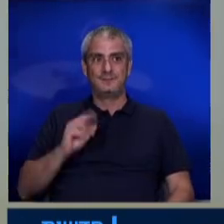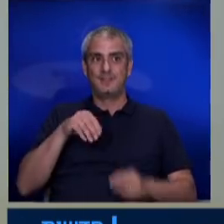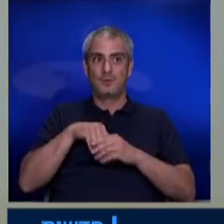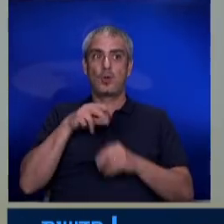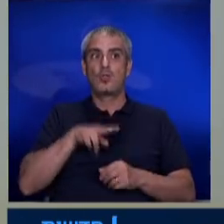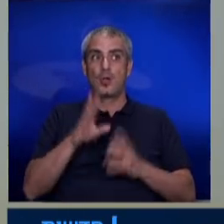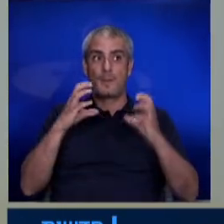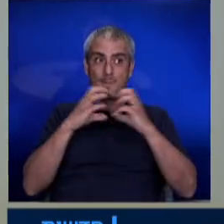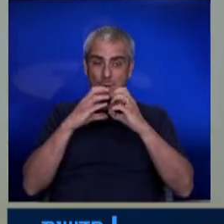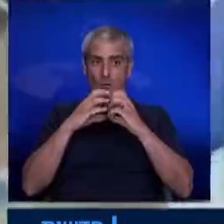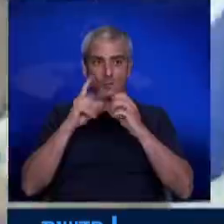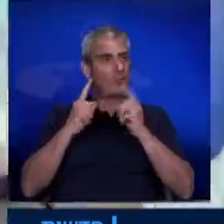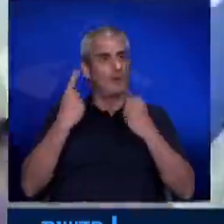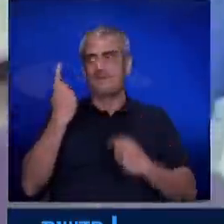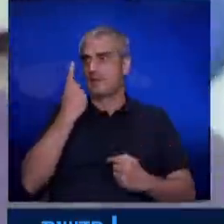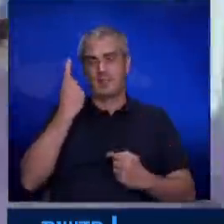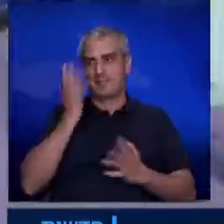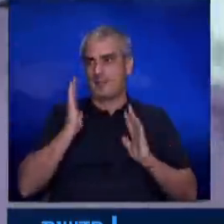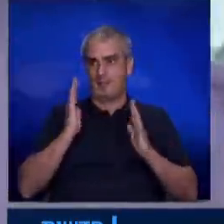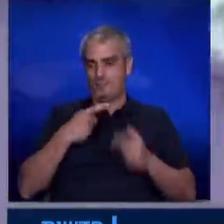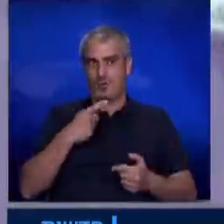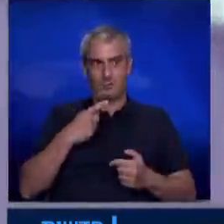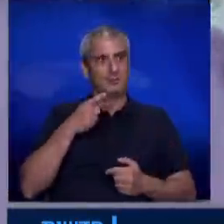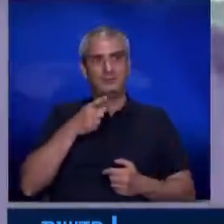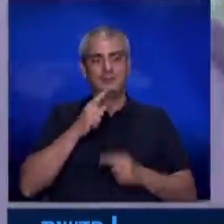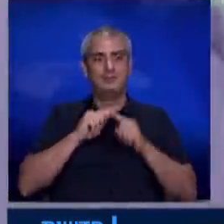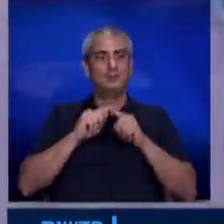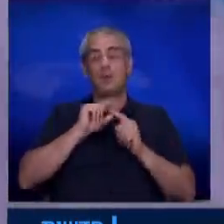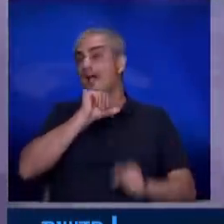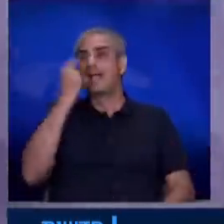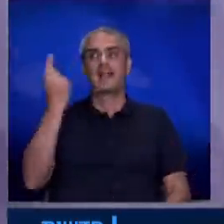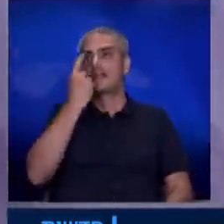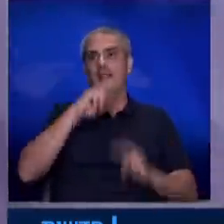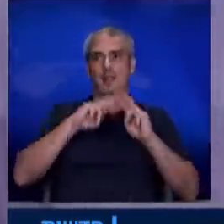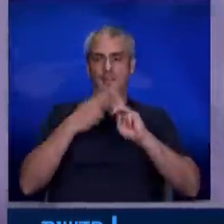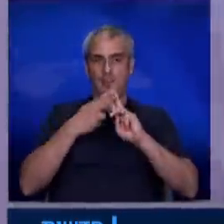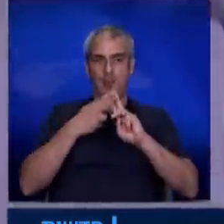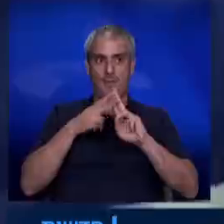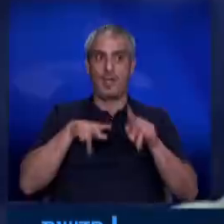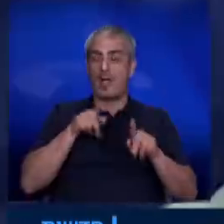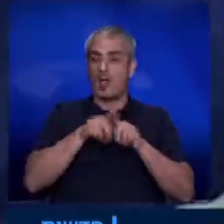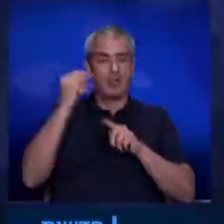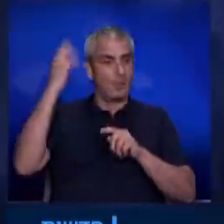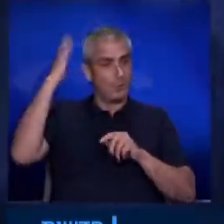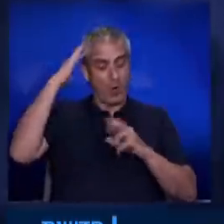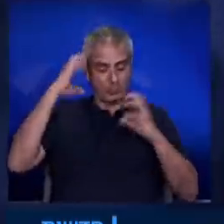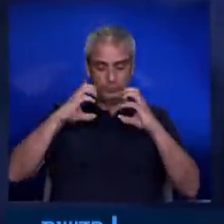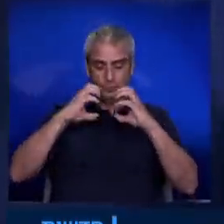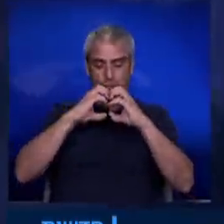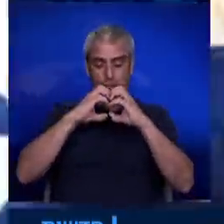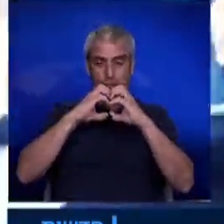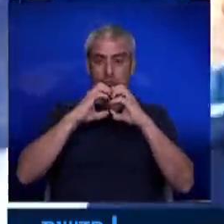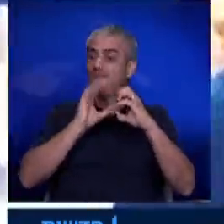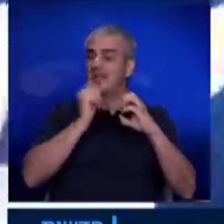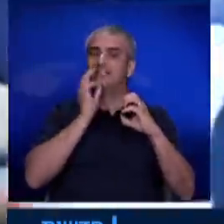תופעה נדירה בפני עצמה, זהו הסוג הנדיר ביותר בעולם. האחיות היו מחוברות בראשן ומהצעירות ביותר